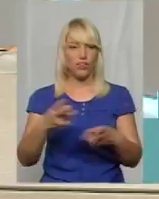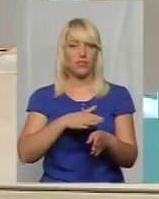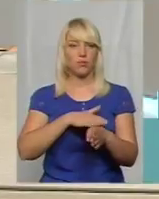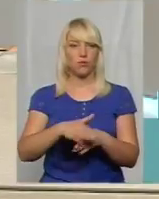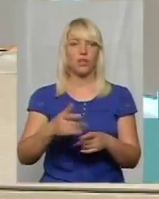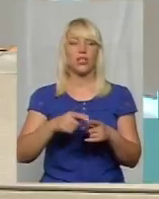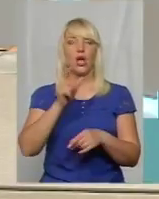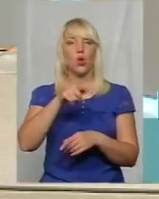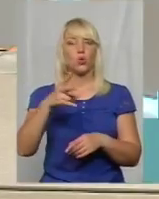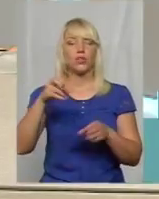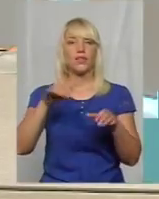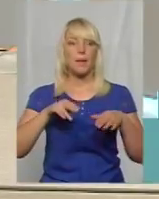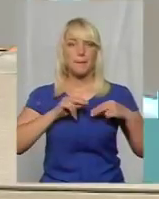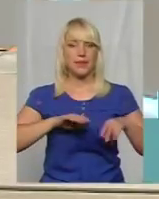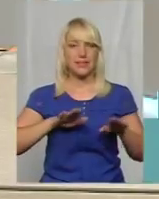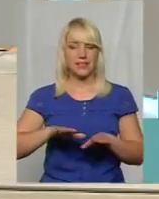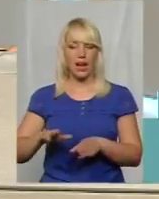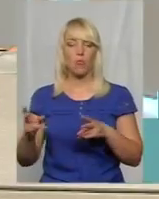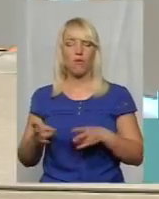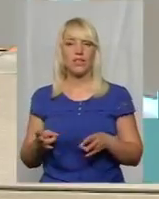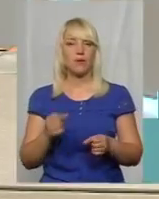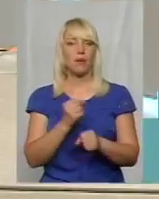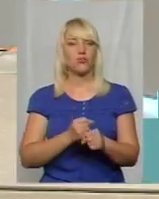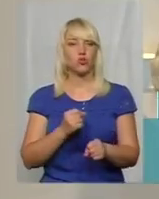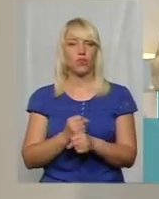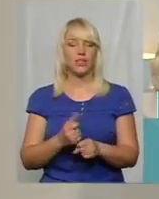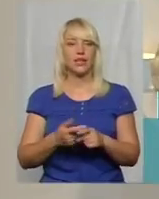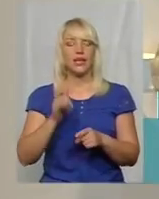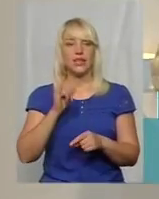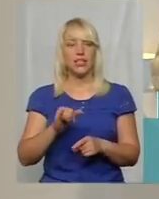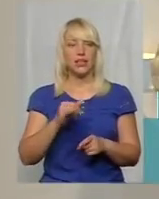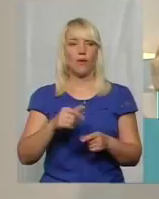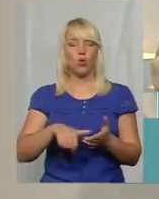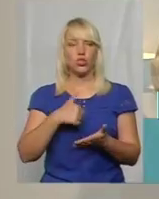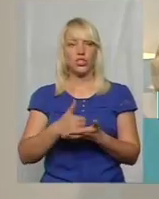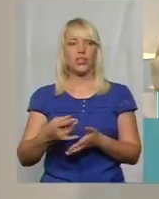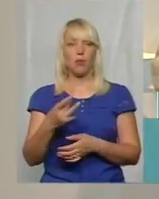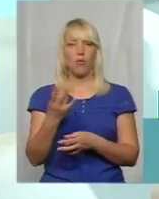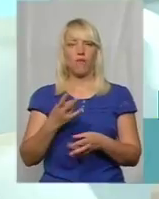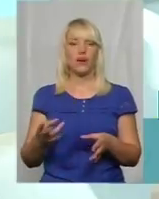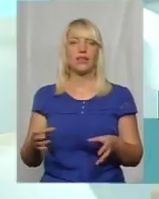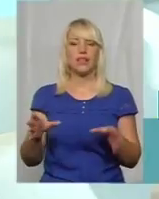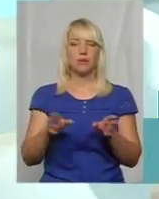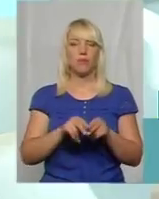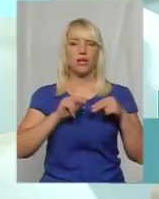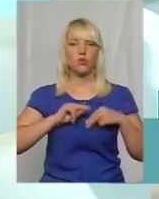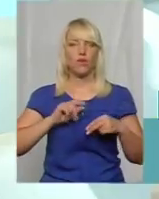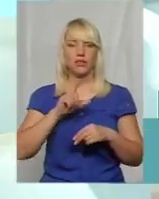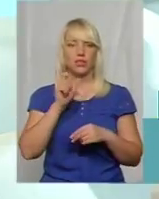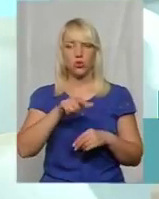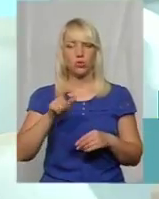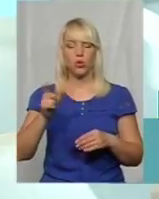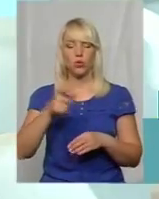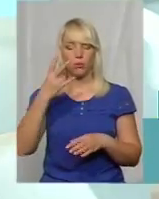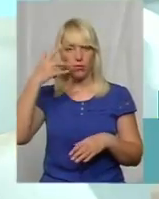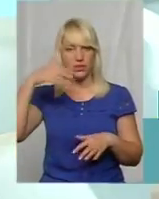мають працювати. І це саме головне. І от ті очільники районів, вони мають працювати з людьми. Люди мають знати, що є влада, люди мають